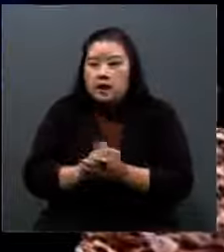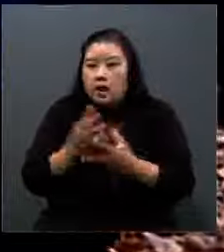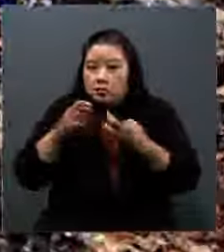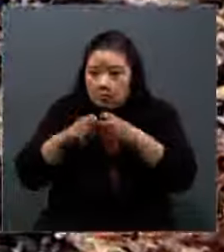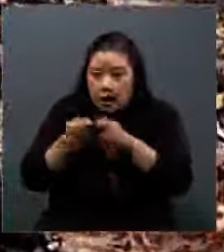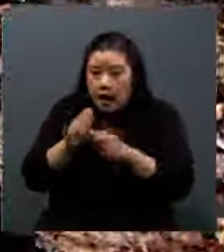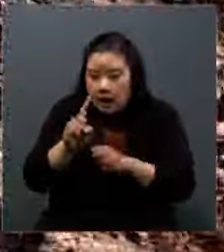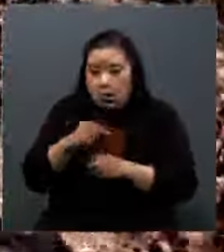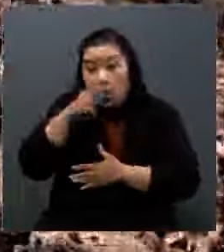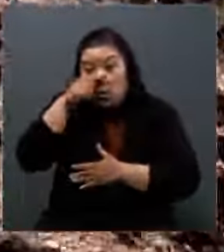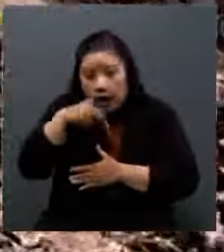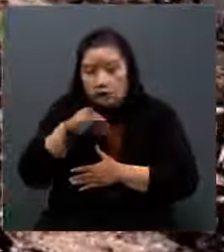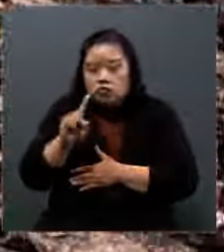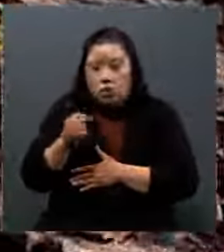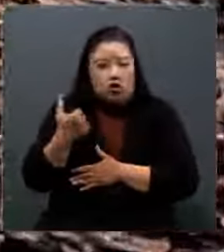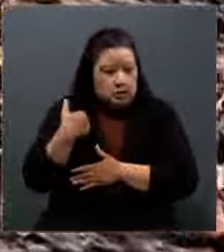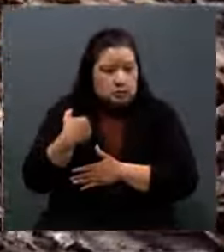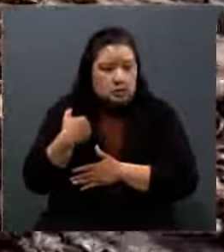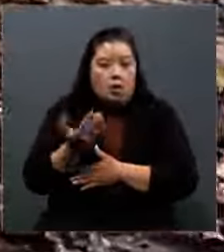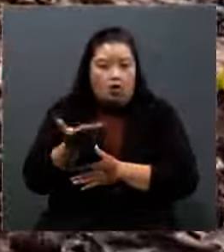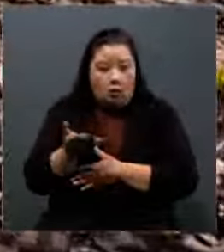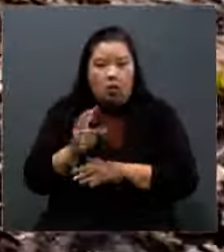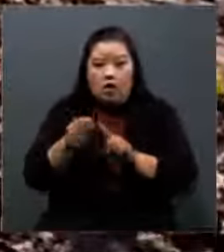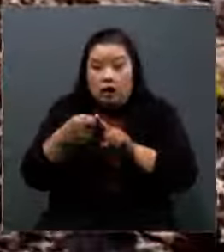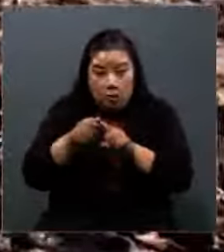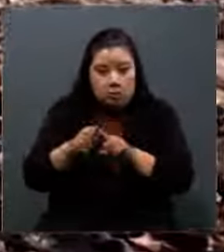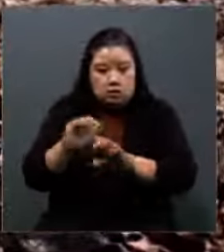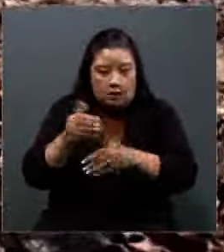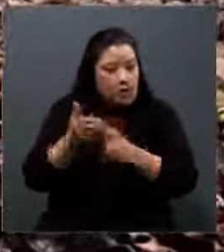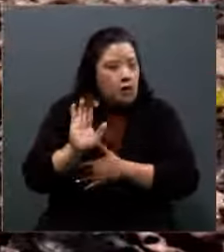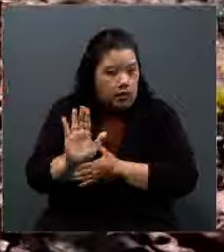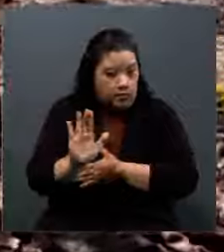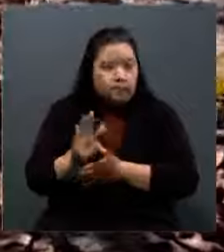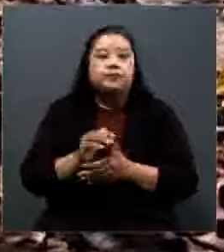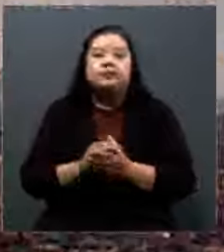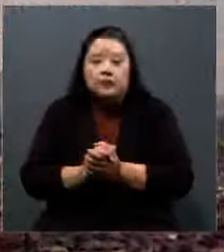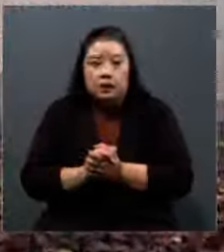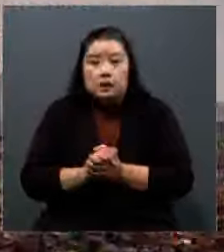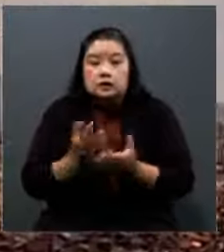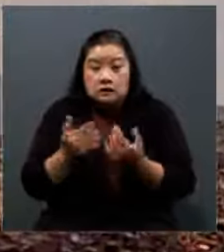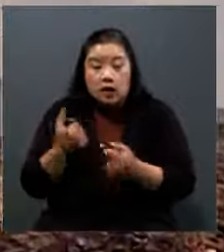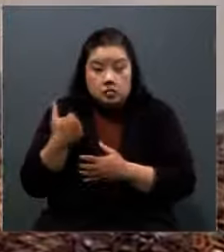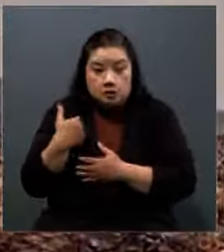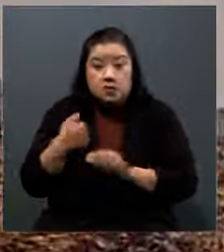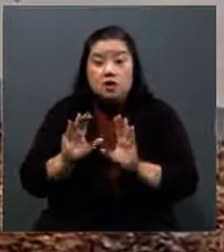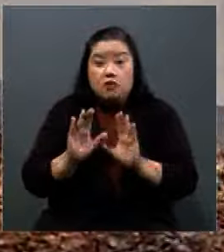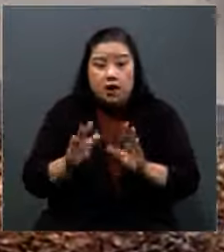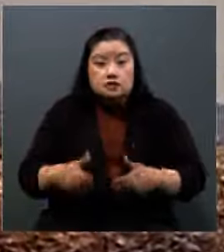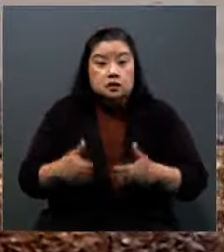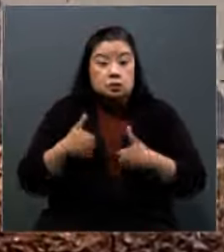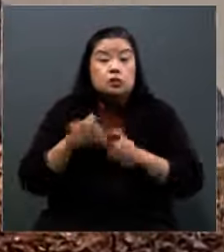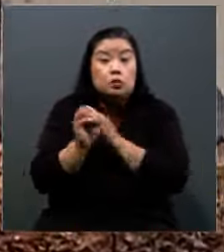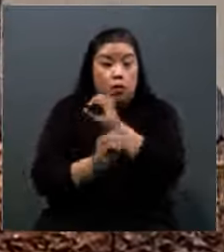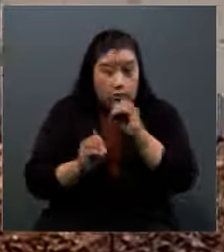PM 2.5 ในบ้านเราก็อาจจะต้องห้ามนำเข้าเลยนะครับนอกจากนี้เนี่ยท่านนายกก็ฝากเรื่องของความปลอดภัยของบรรด